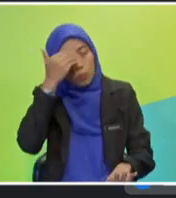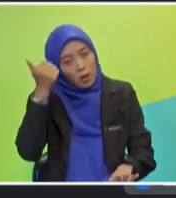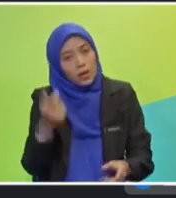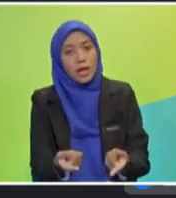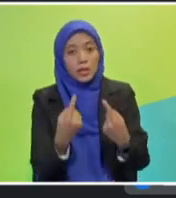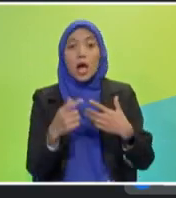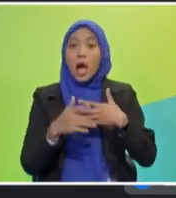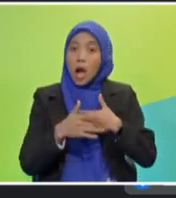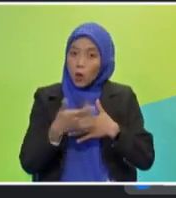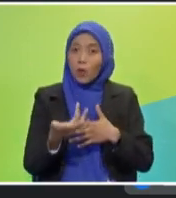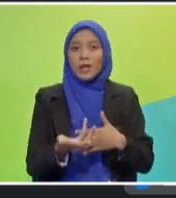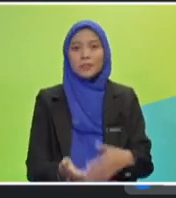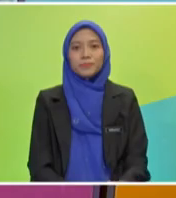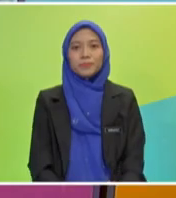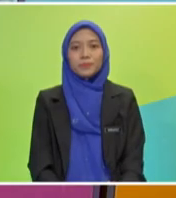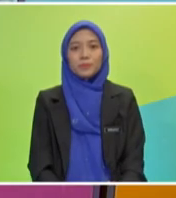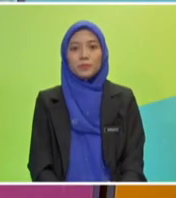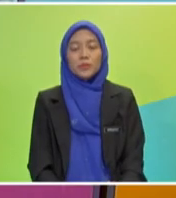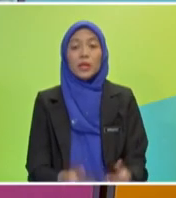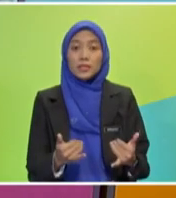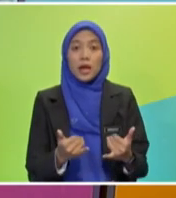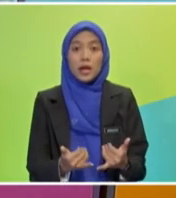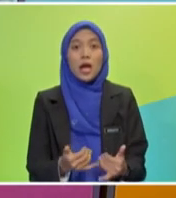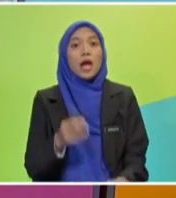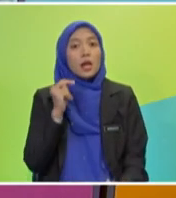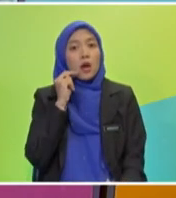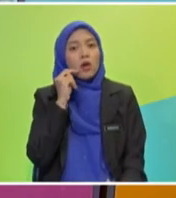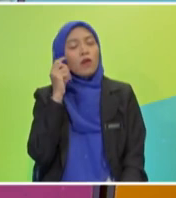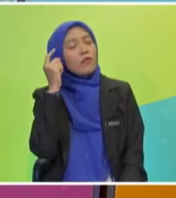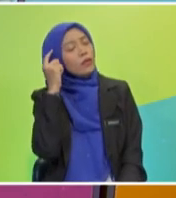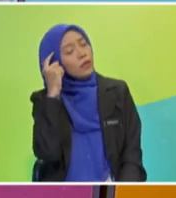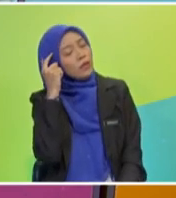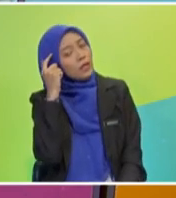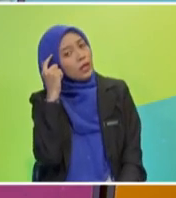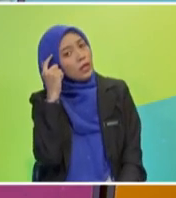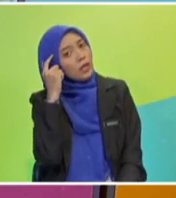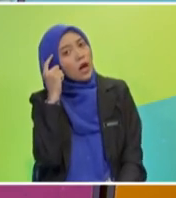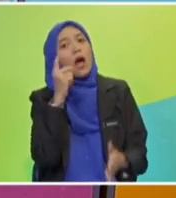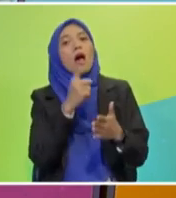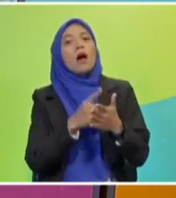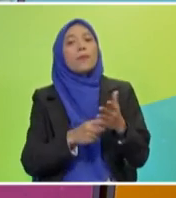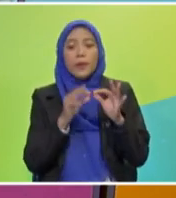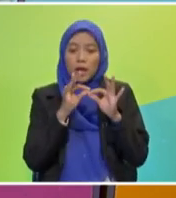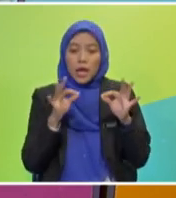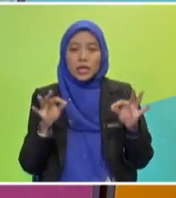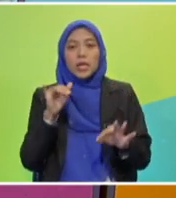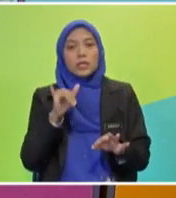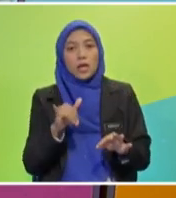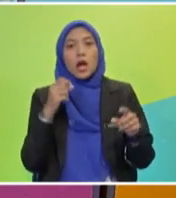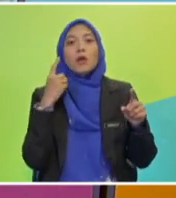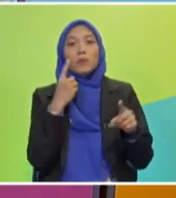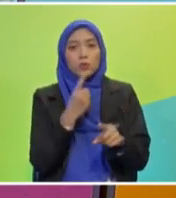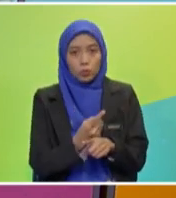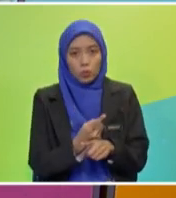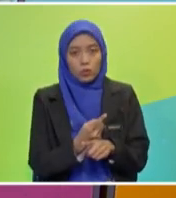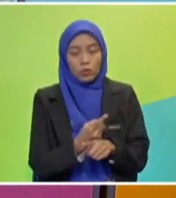Cikgu beri masa Naura untuk fahami dan fikirkan ayat yang sesuai sebagai respons. Jika